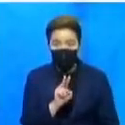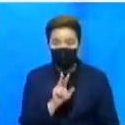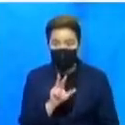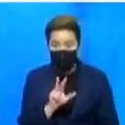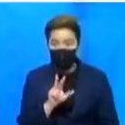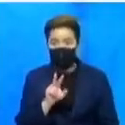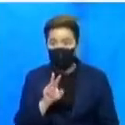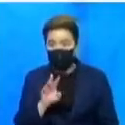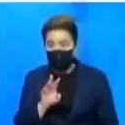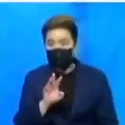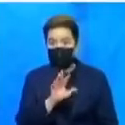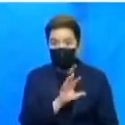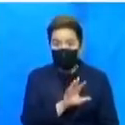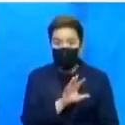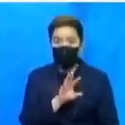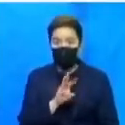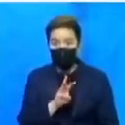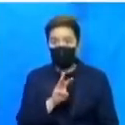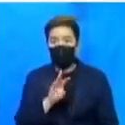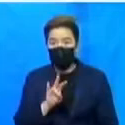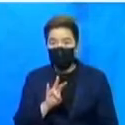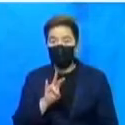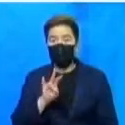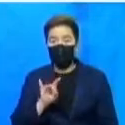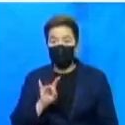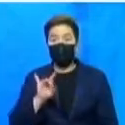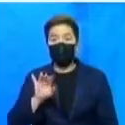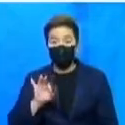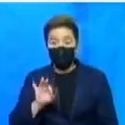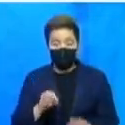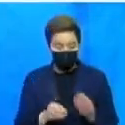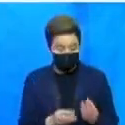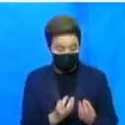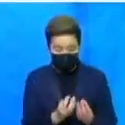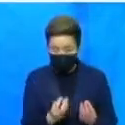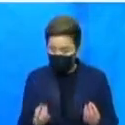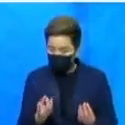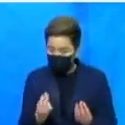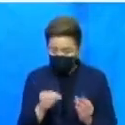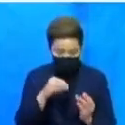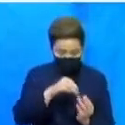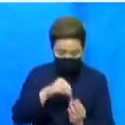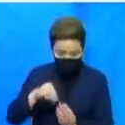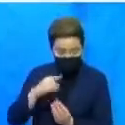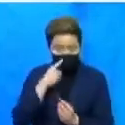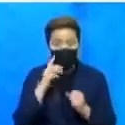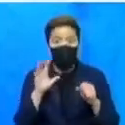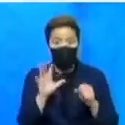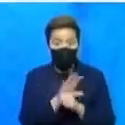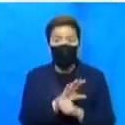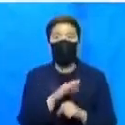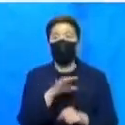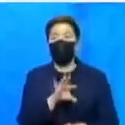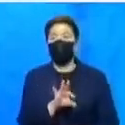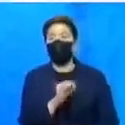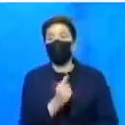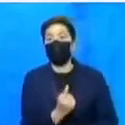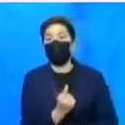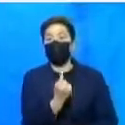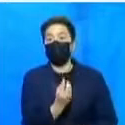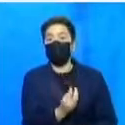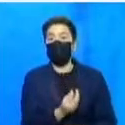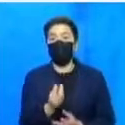4 5 6 7 8 9ครบหรือไม่จากนั้นจะใช้วิธีสุ่มตัวอย่างมา1ลูกเพื่อชั่งน้ำ